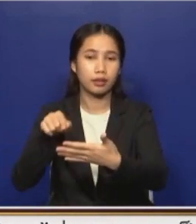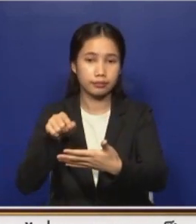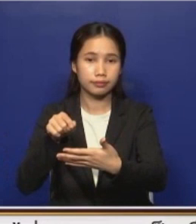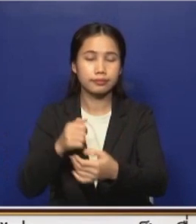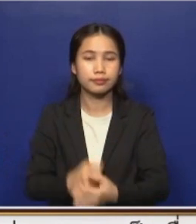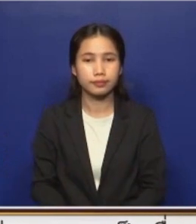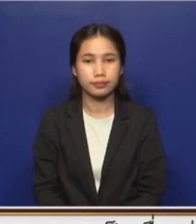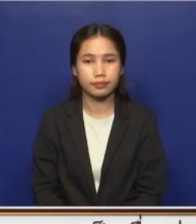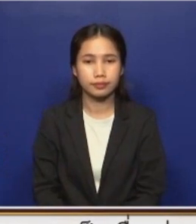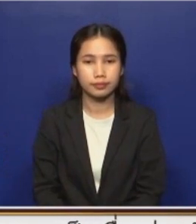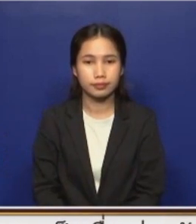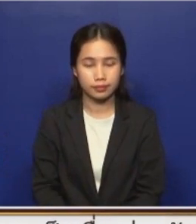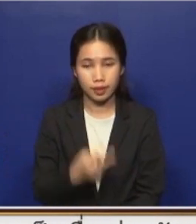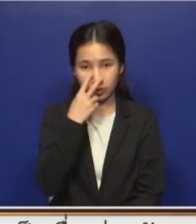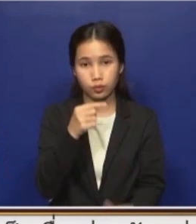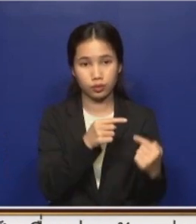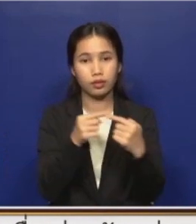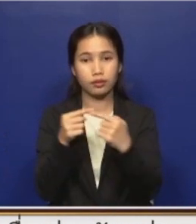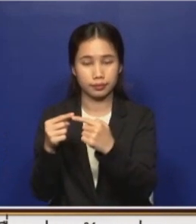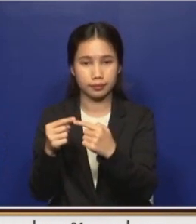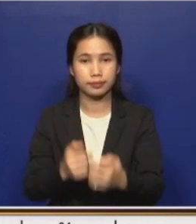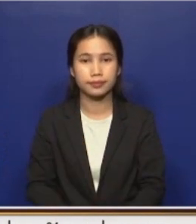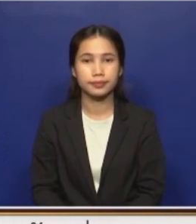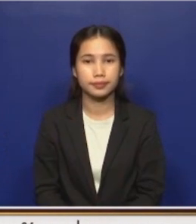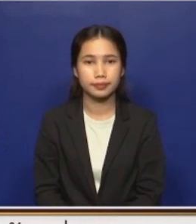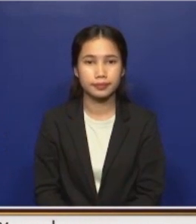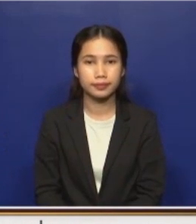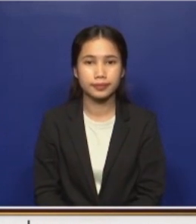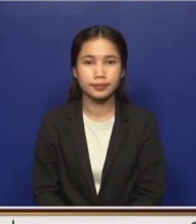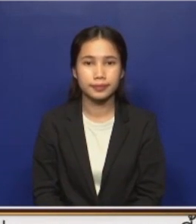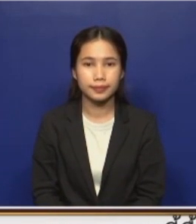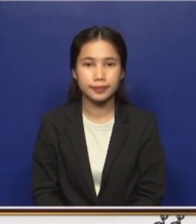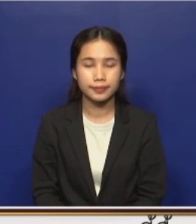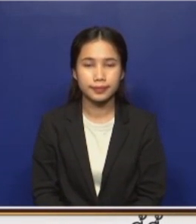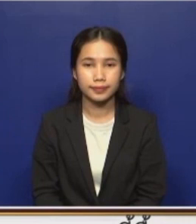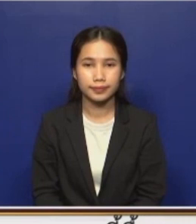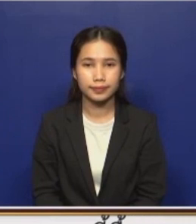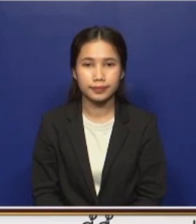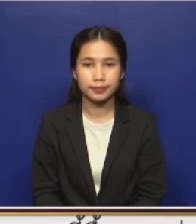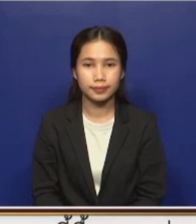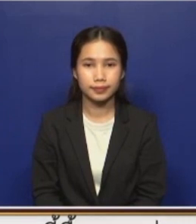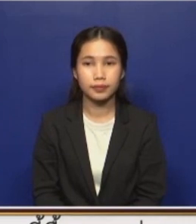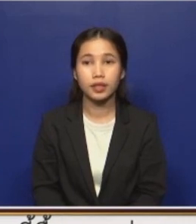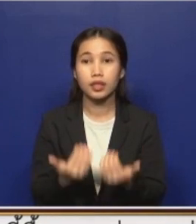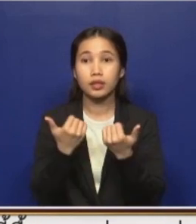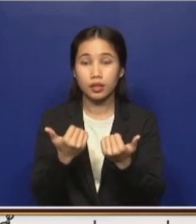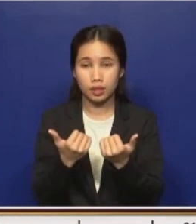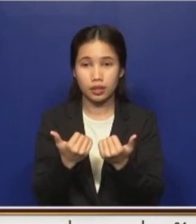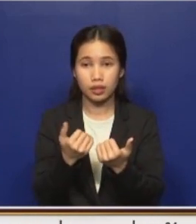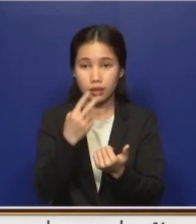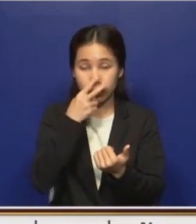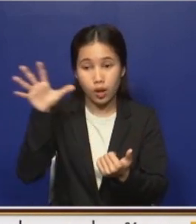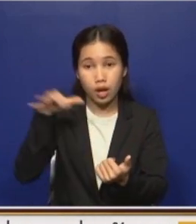ติออกกฎหมายฮะขอโทษนะฮะที่จะเอ่ยชื่อประมุขของฝ่ายนิติบัญญัติก็คือท่านชวน